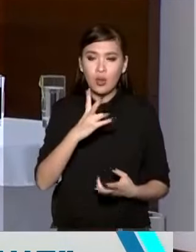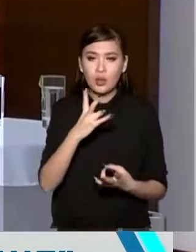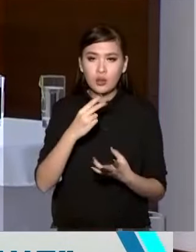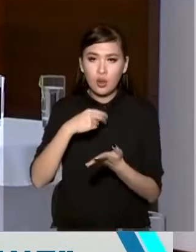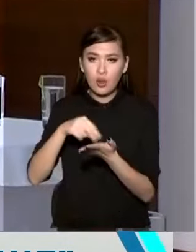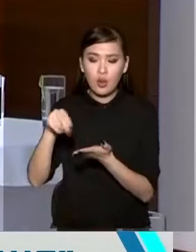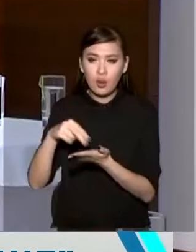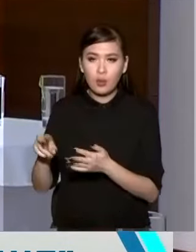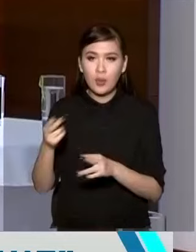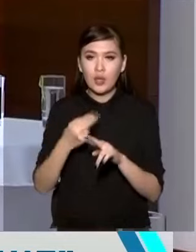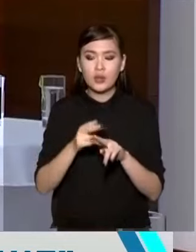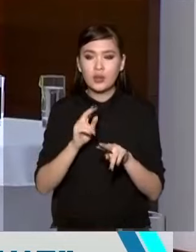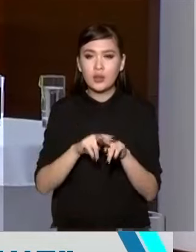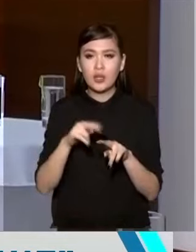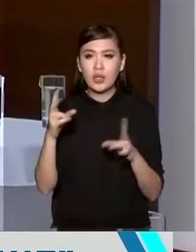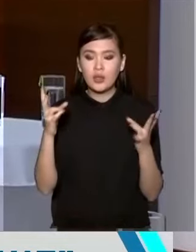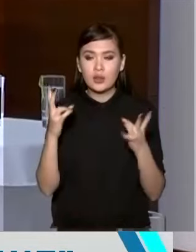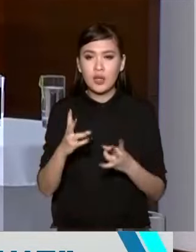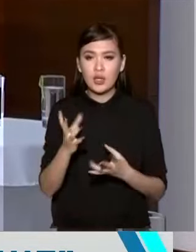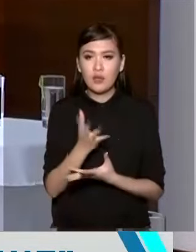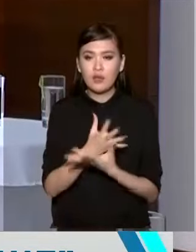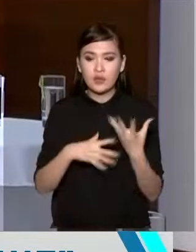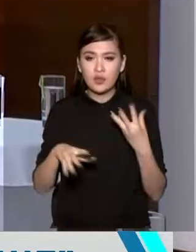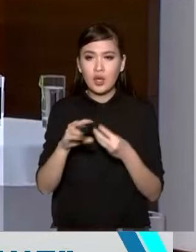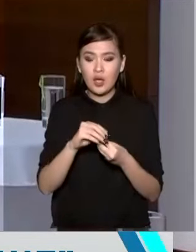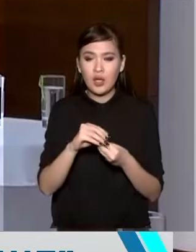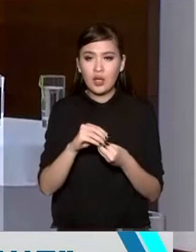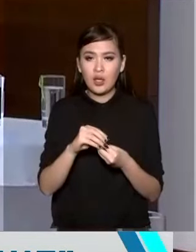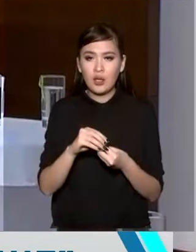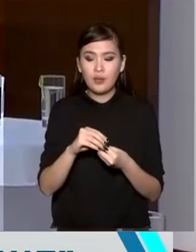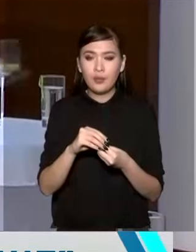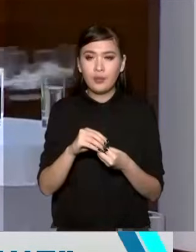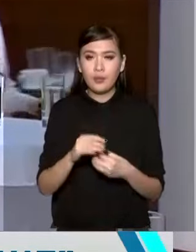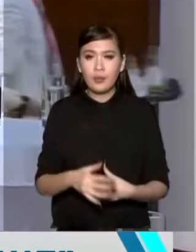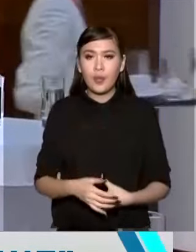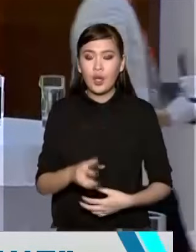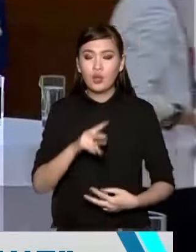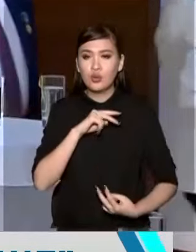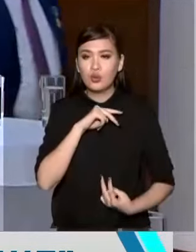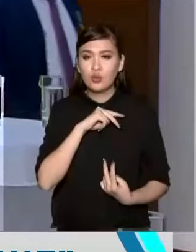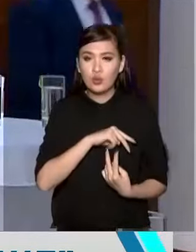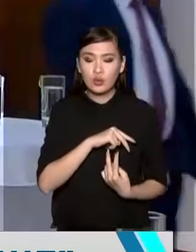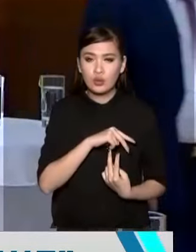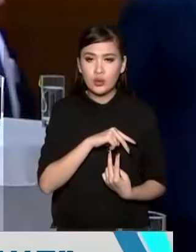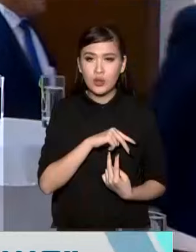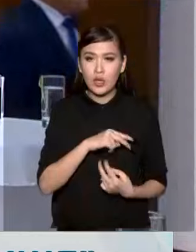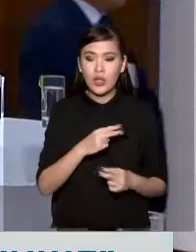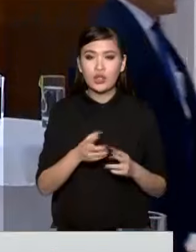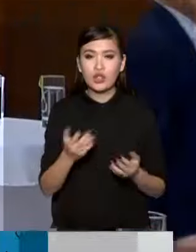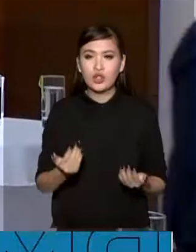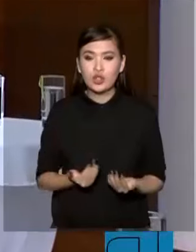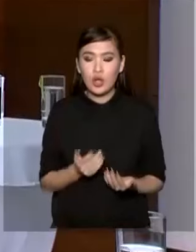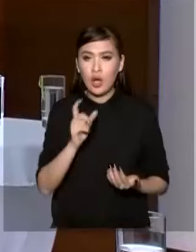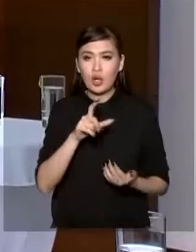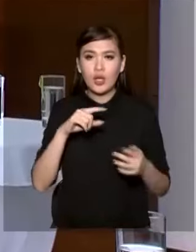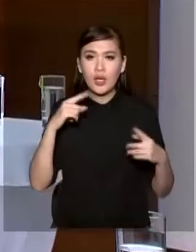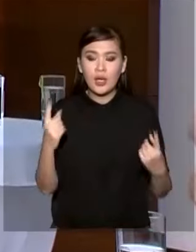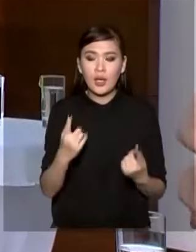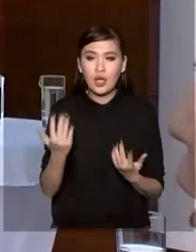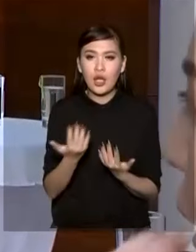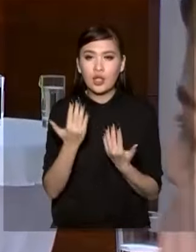это золу выводить. Вот этот такой труд наших